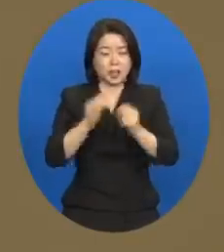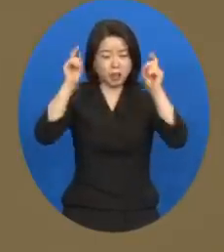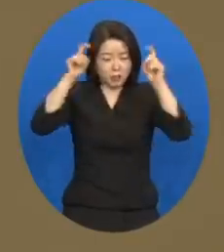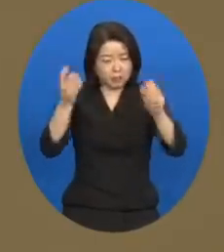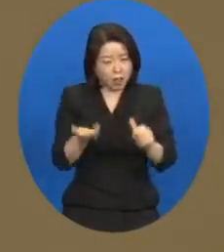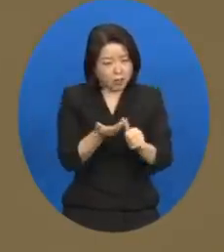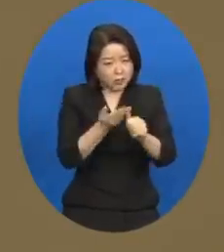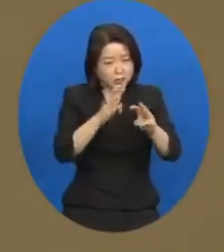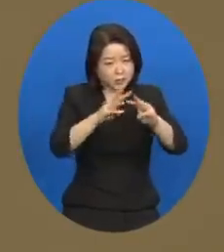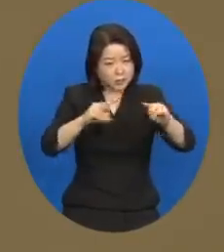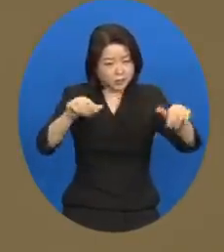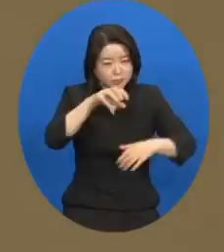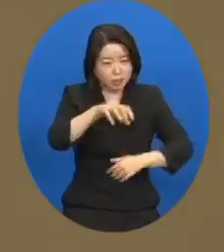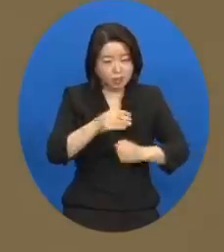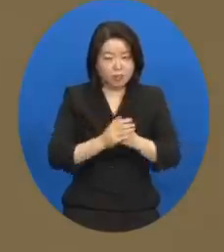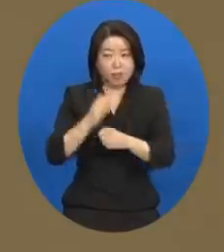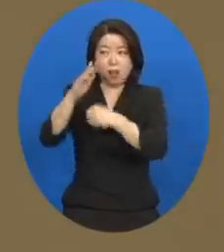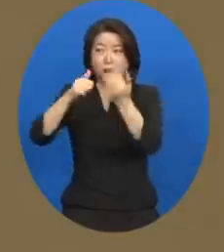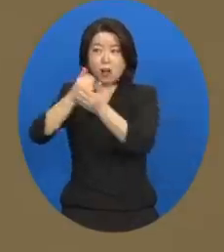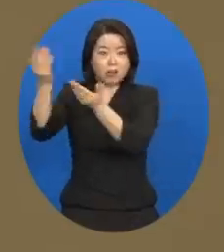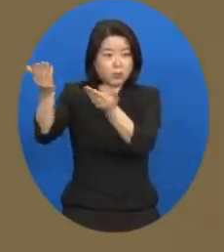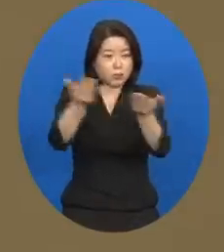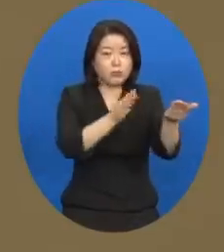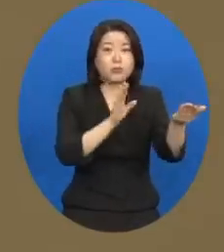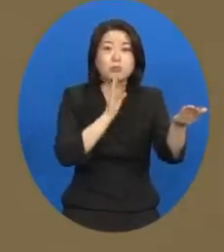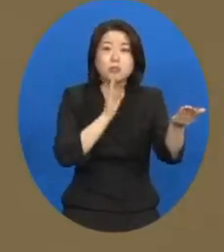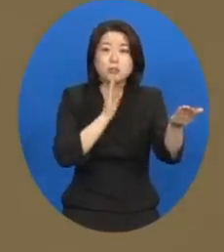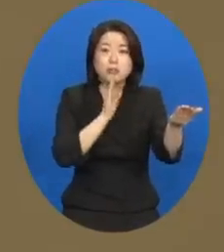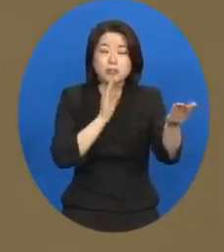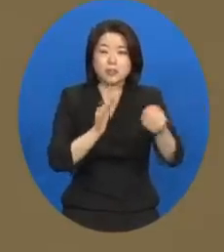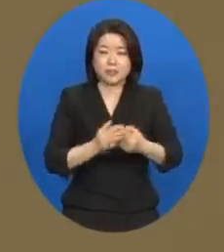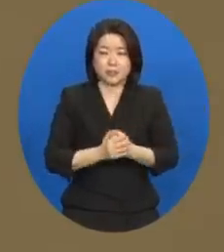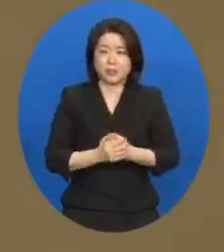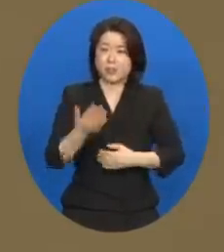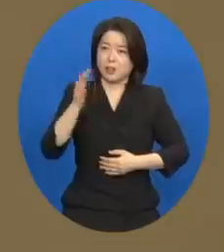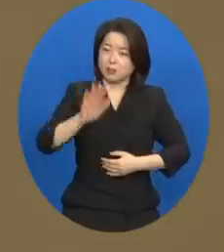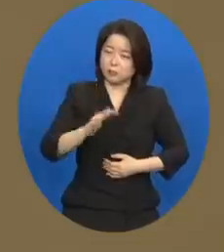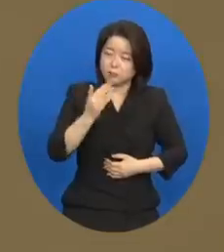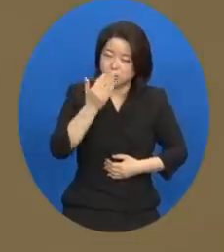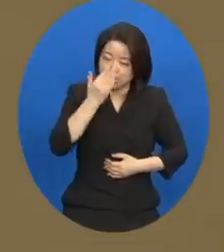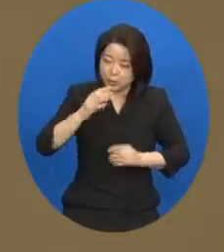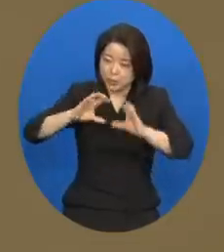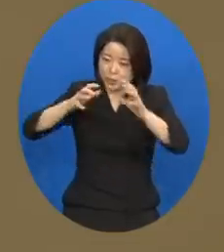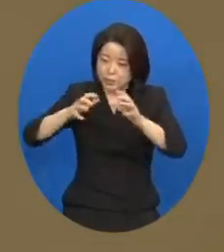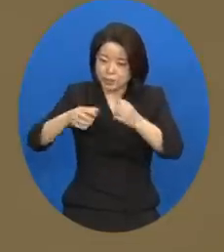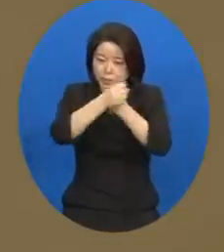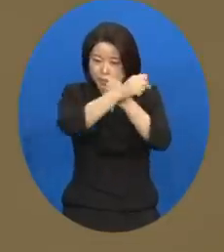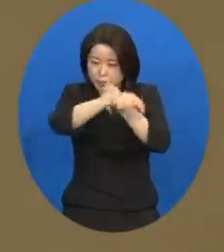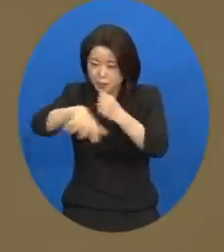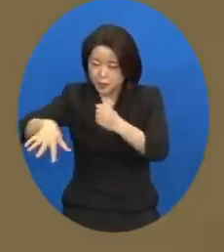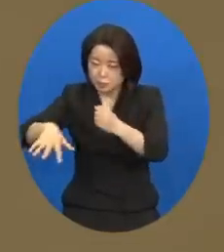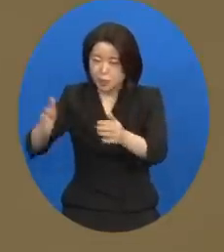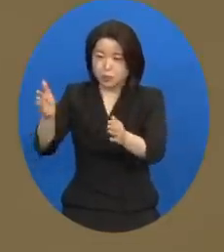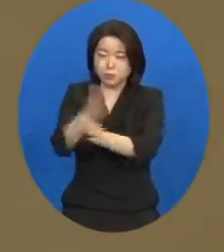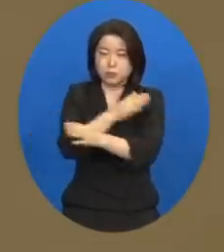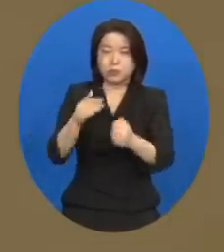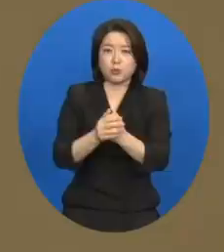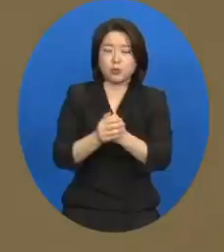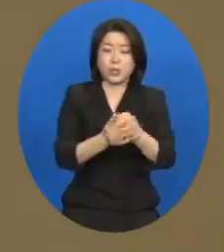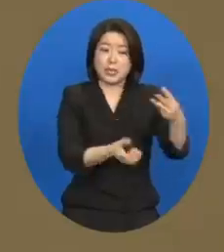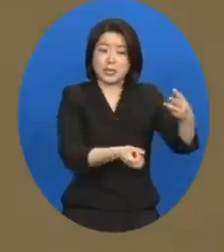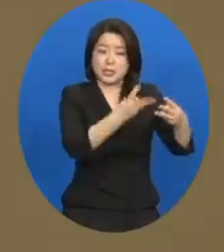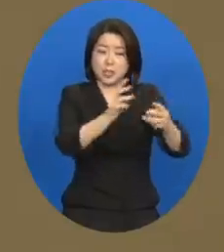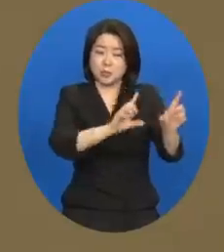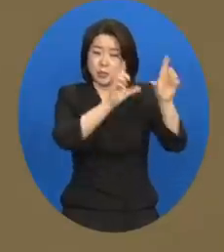양을 칠 땅은 하나님이 주셔야 하잖아요. 그런데 이스라엘 각 지파로부터 레위 지파가